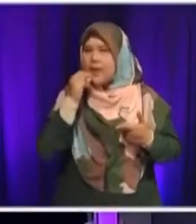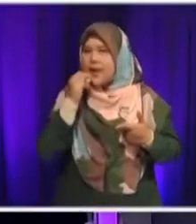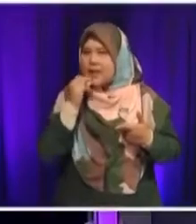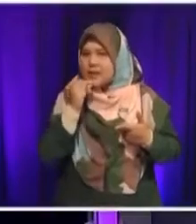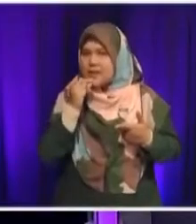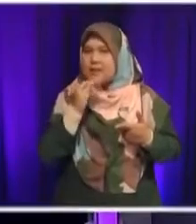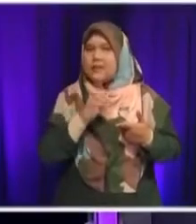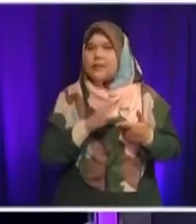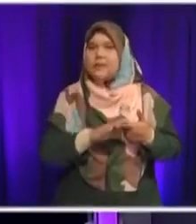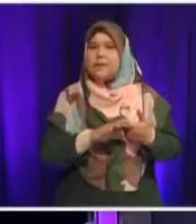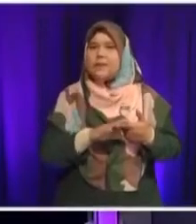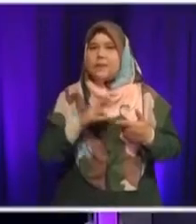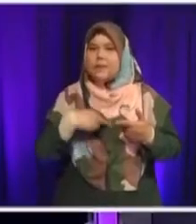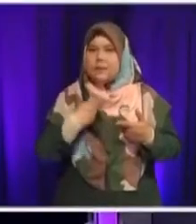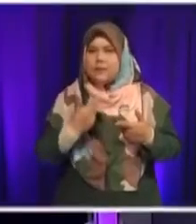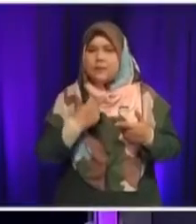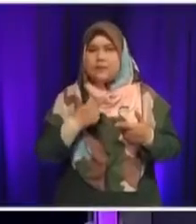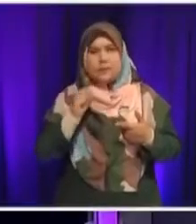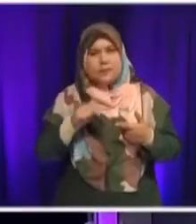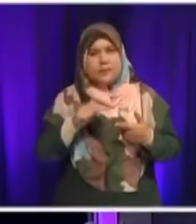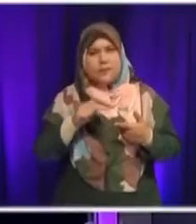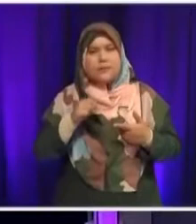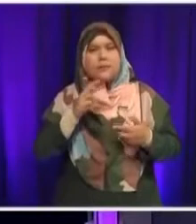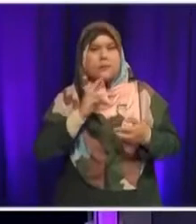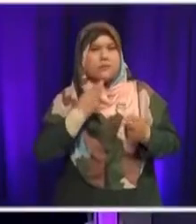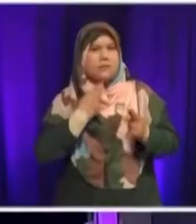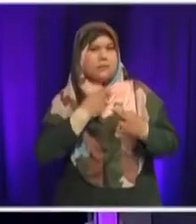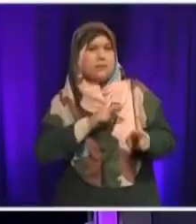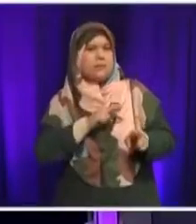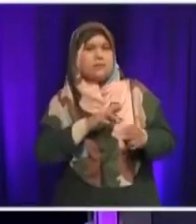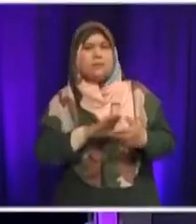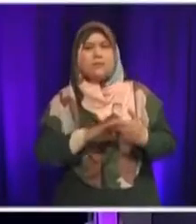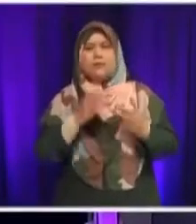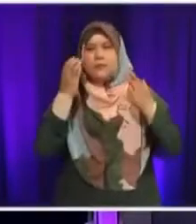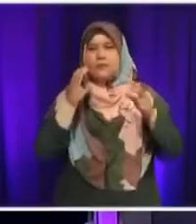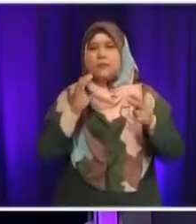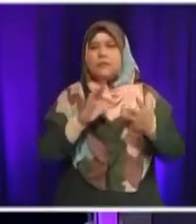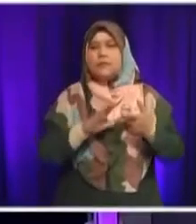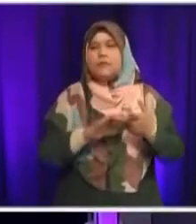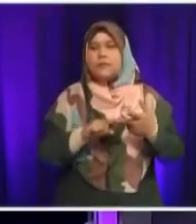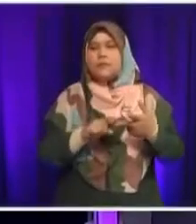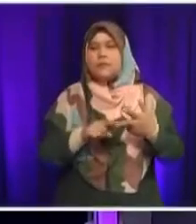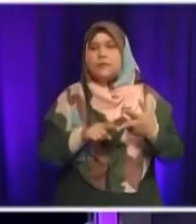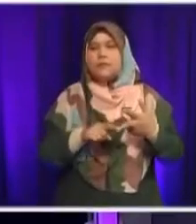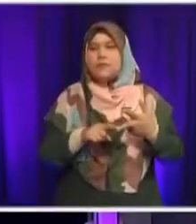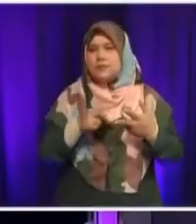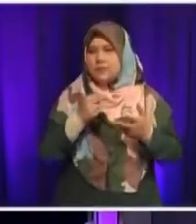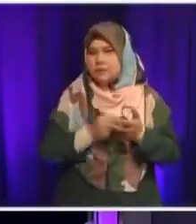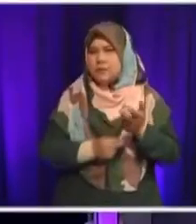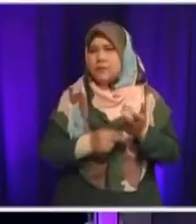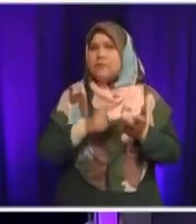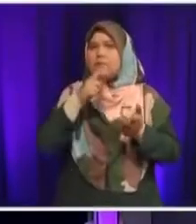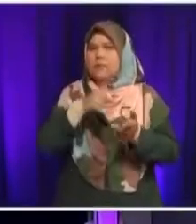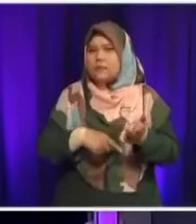langsung Ivan rase dan event boleh respon dekat saya sebagai Cikgu saya pula yang menilai